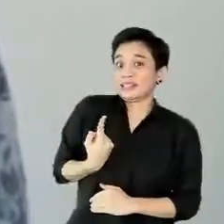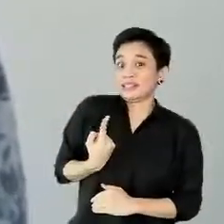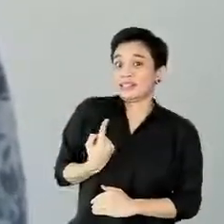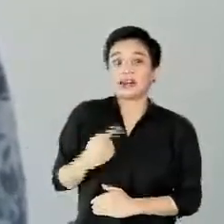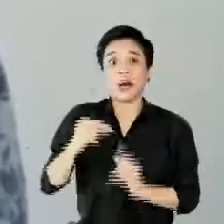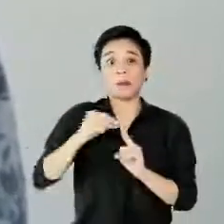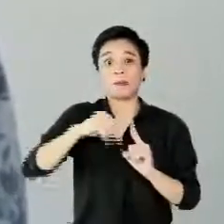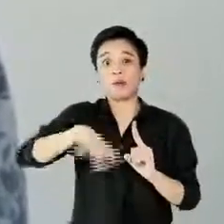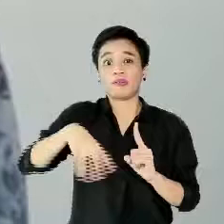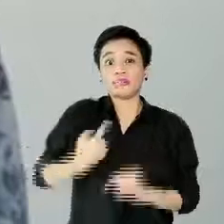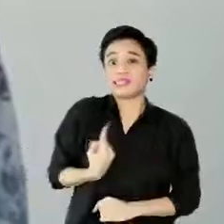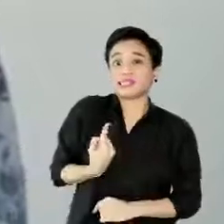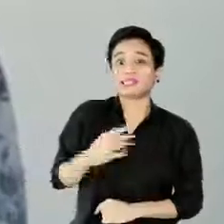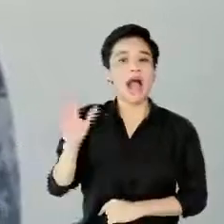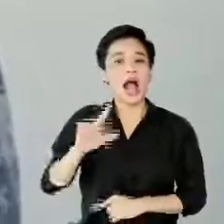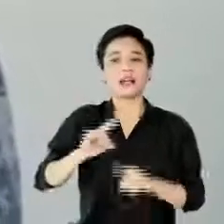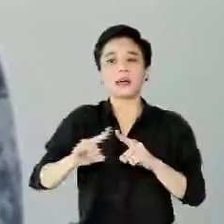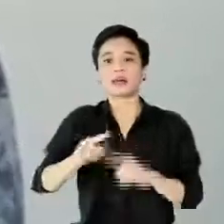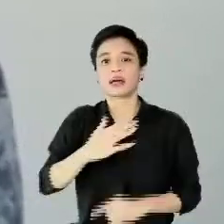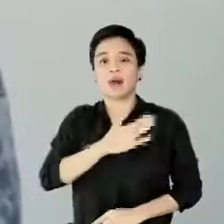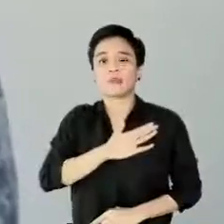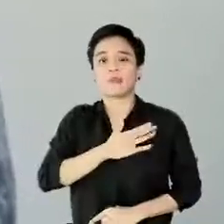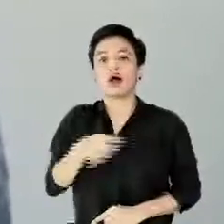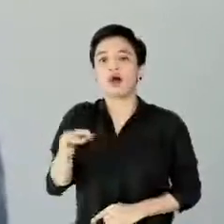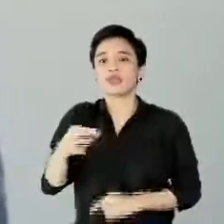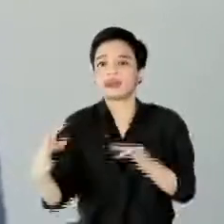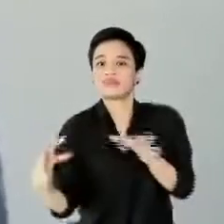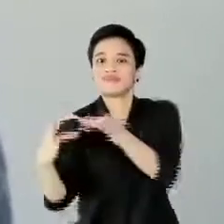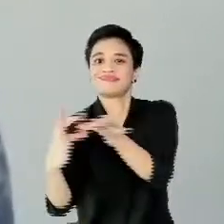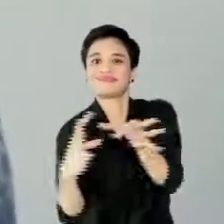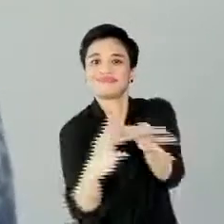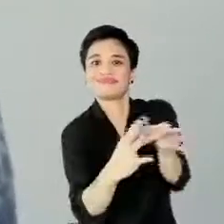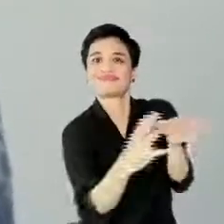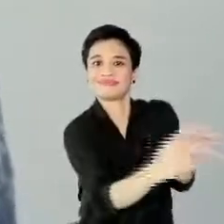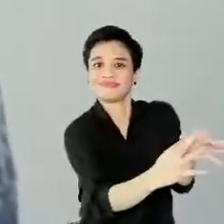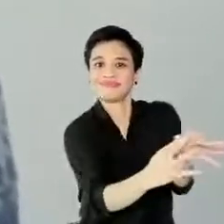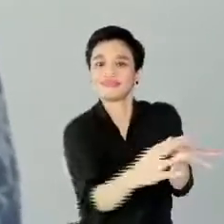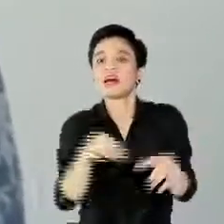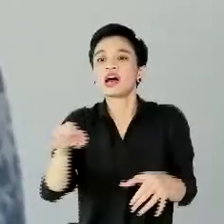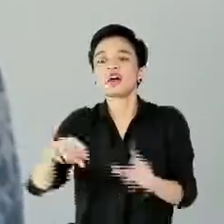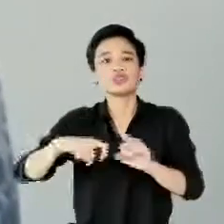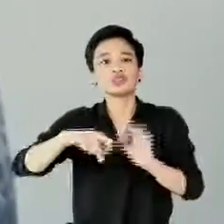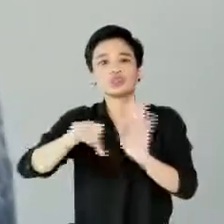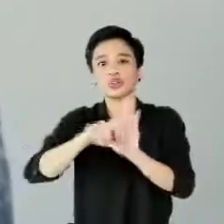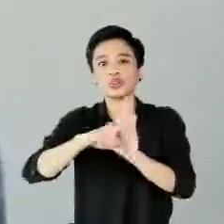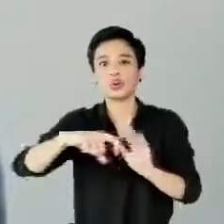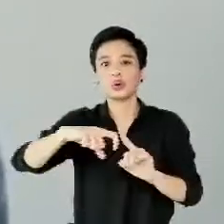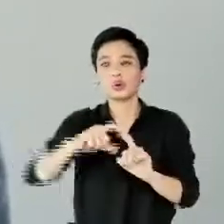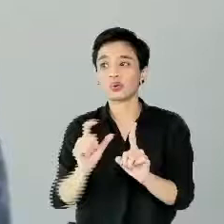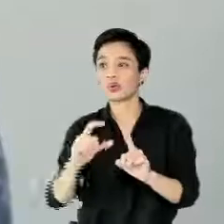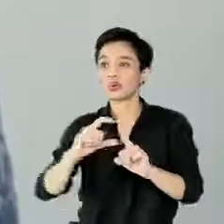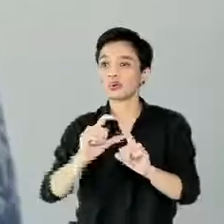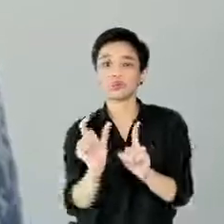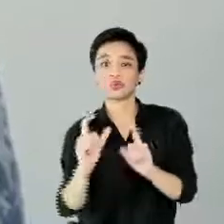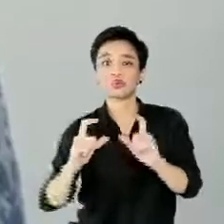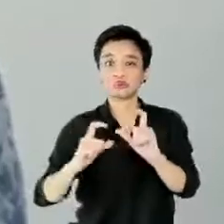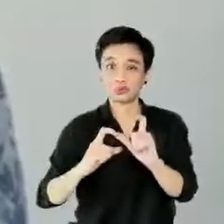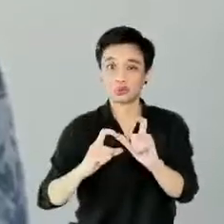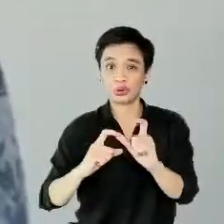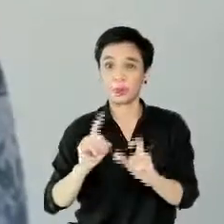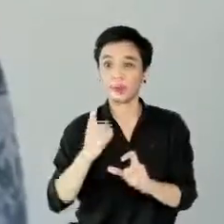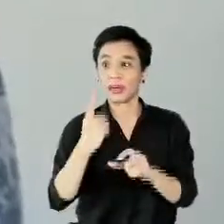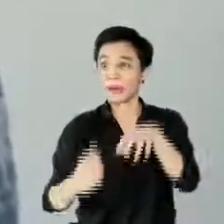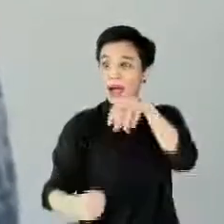tidak mungkin dilakukan oleh provinsi dan dampak satu kabupaten pasti akan berimbas ke yang lainnya Kudus misalnya produksi itu tadinya awalnya hanya